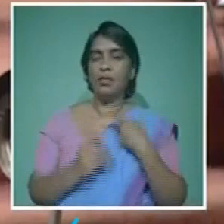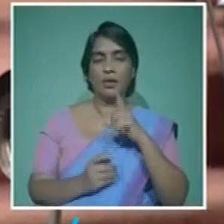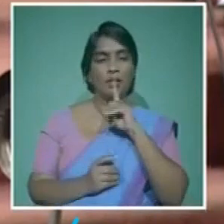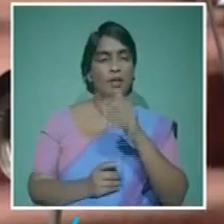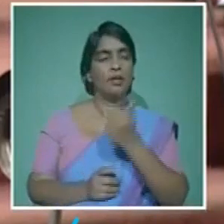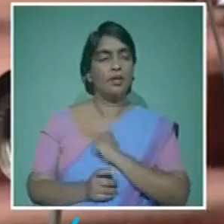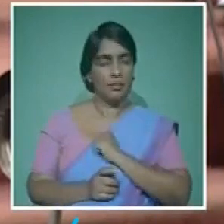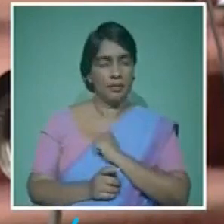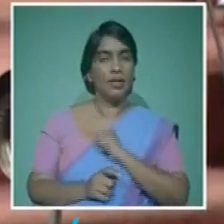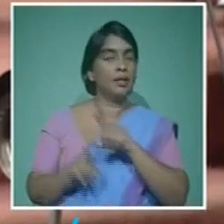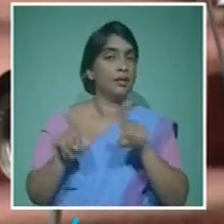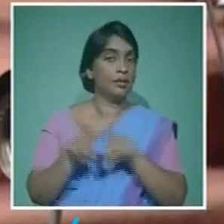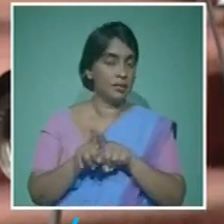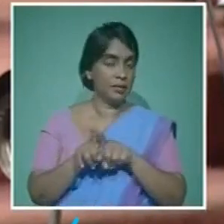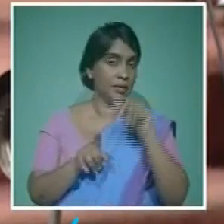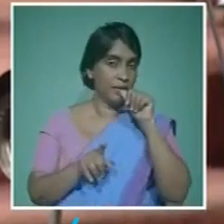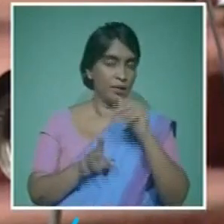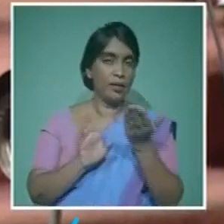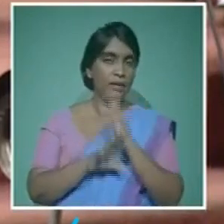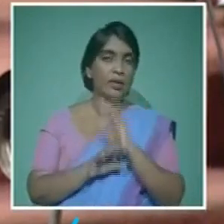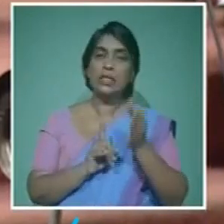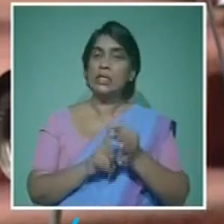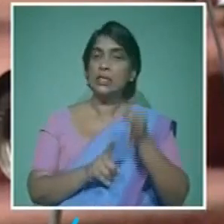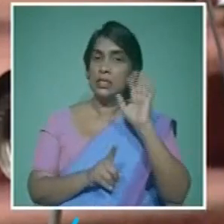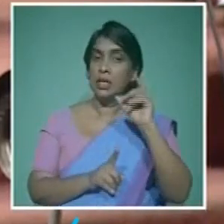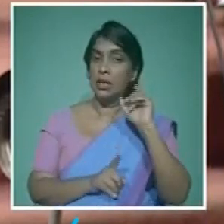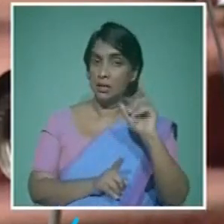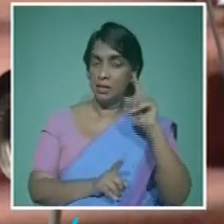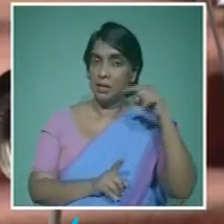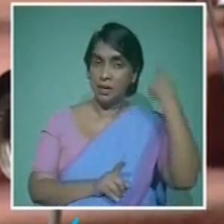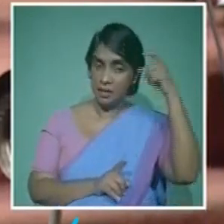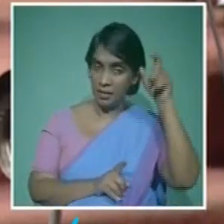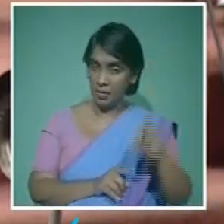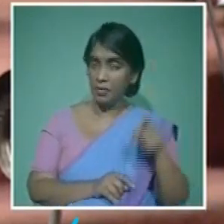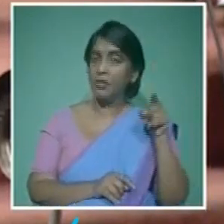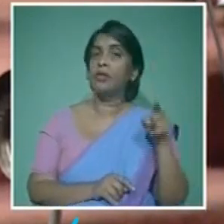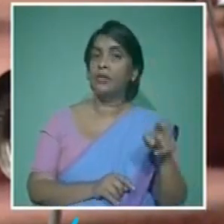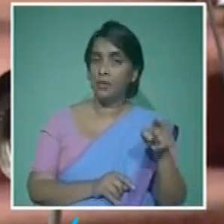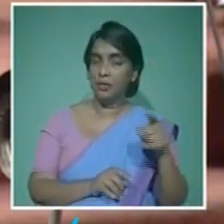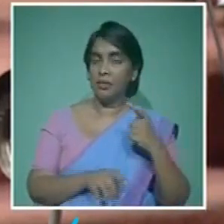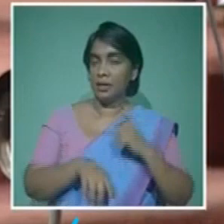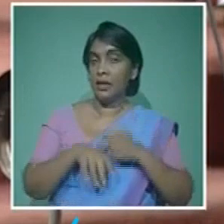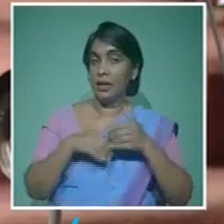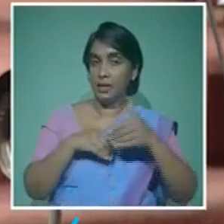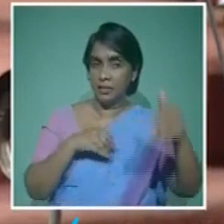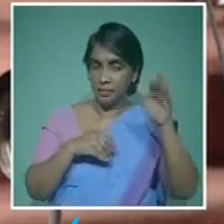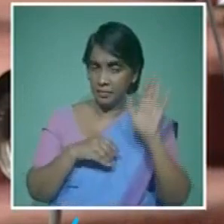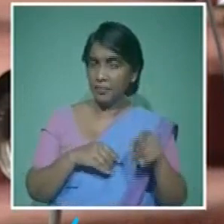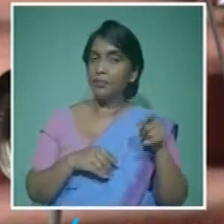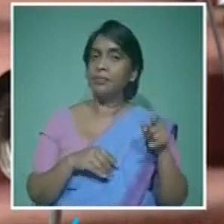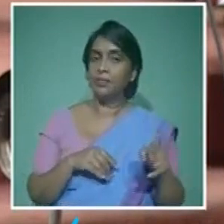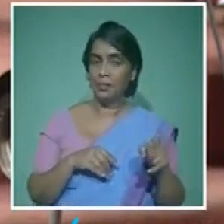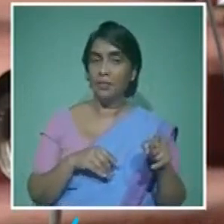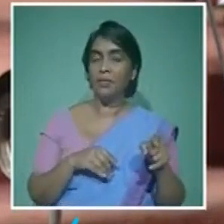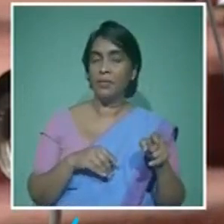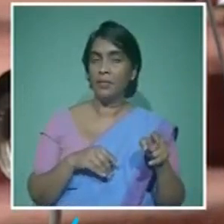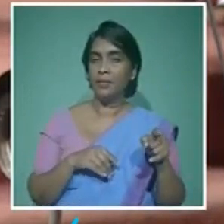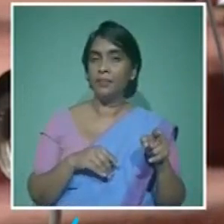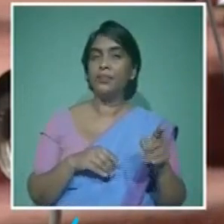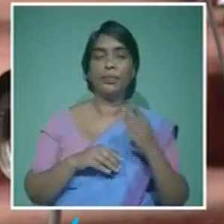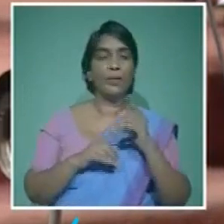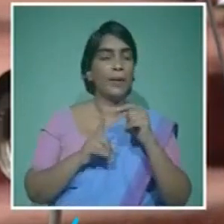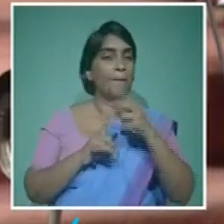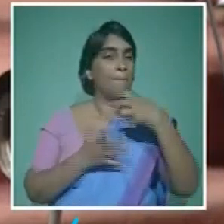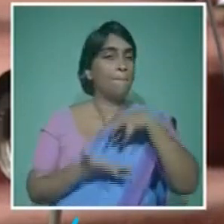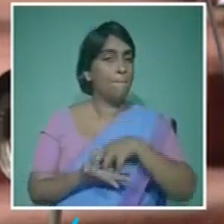ஓரளவுக்கு சந்திரிகா பண்டாரநாயக்க குமாரதுங்கா ஜனாதிபதியாக இருந்த காலத்திலே கொண்டு வரப்பட்ட அந்த பிராந்தியங்களின் ஒன்றியம் என்ற